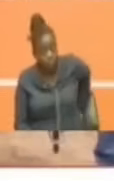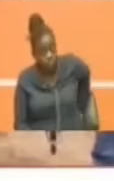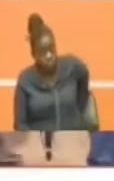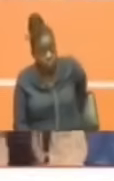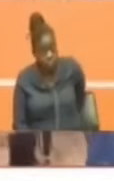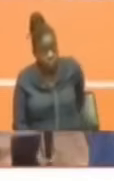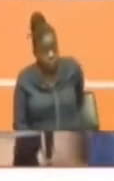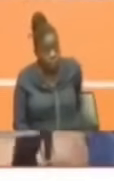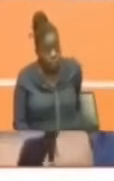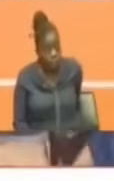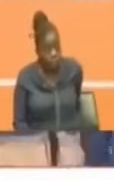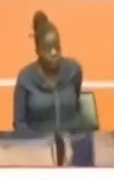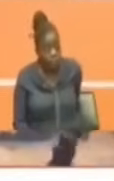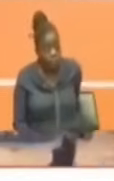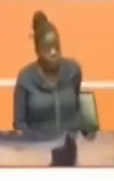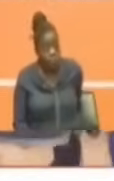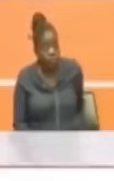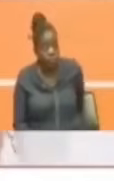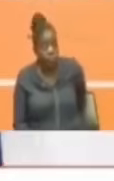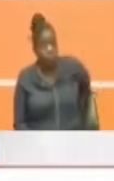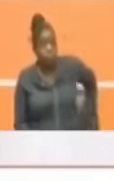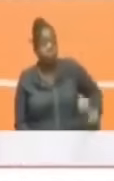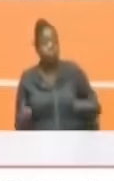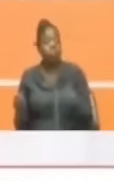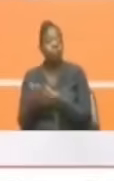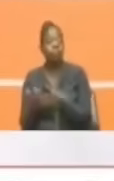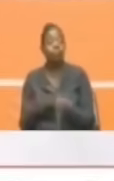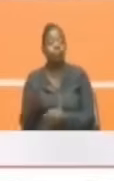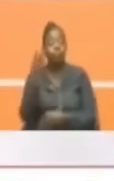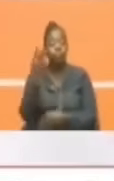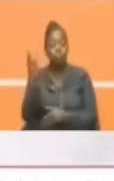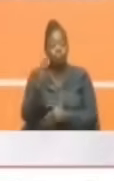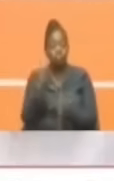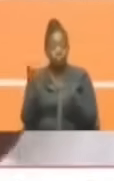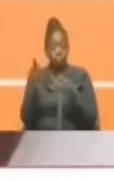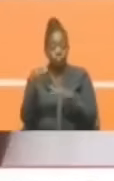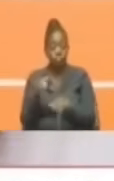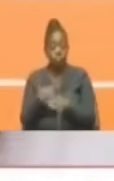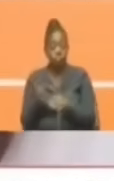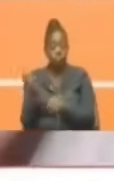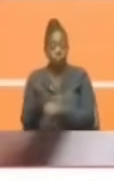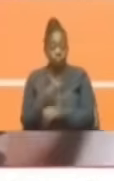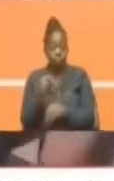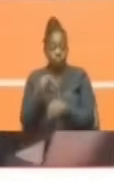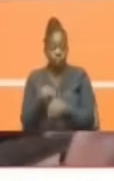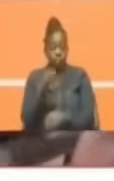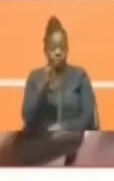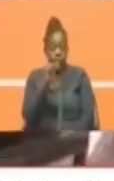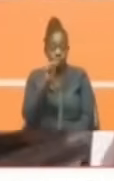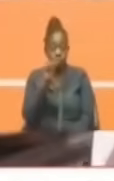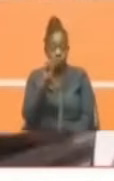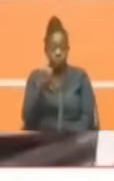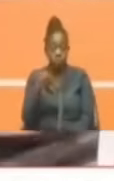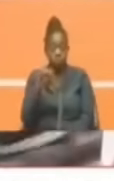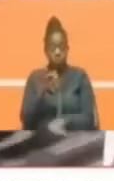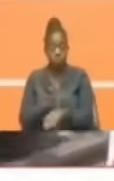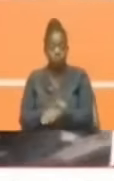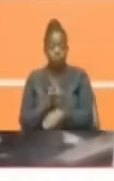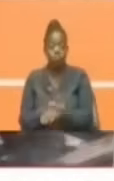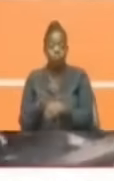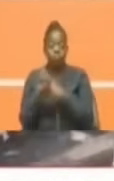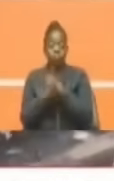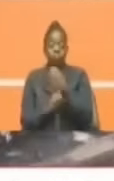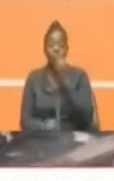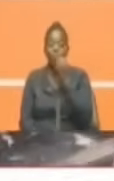ngalo omwafiire abantu bana ku byalo okuli Wakiso, Kalagala, Samuka ne Kakola ebisangibwa mu Gombola y'e Nama e Mukono